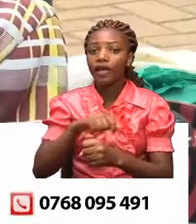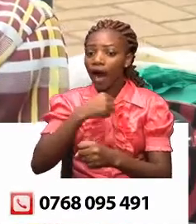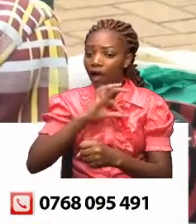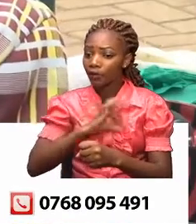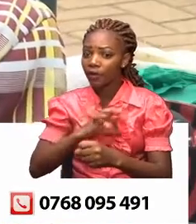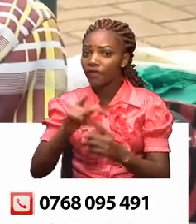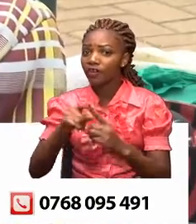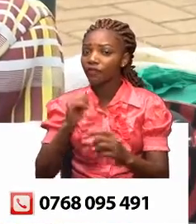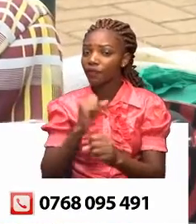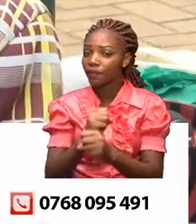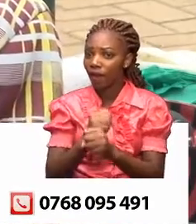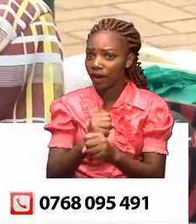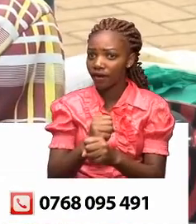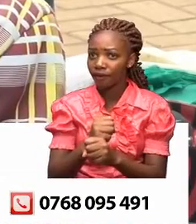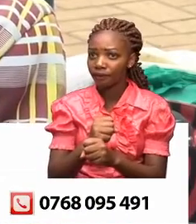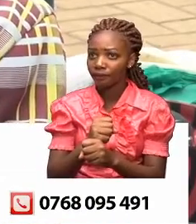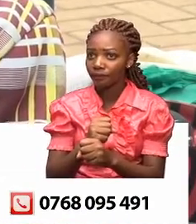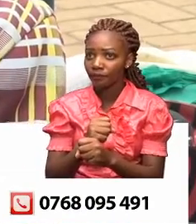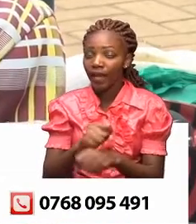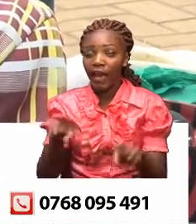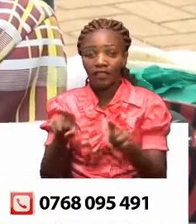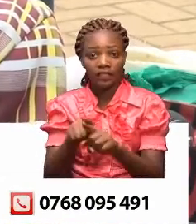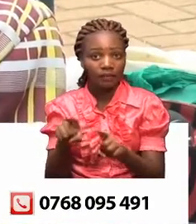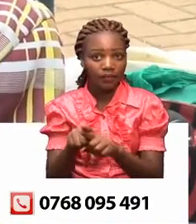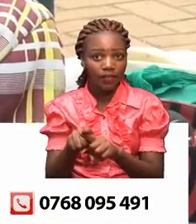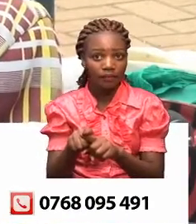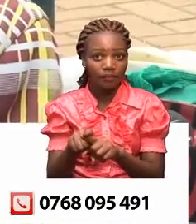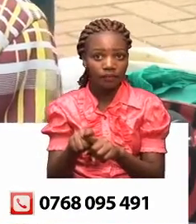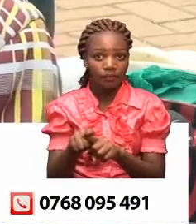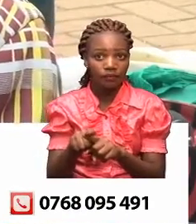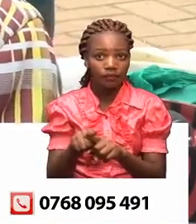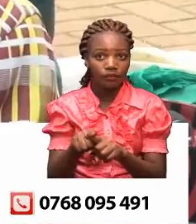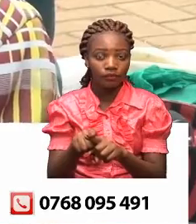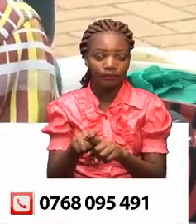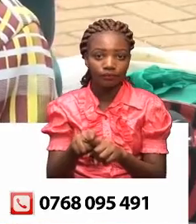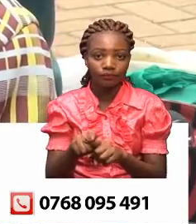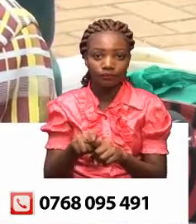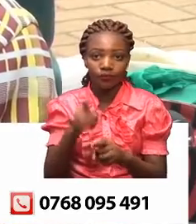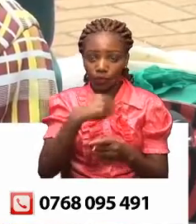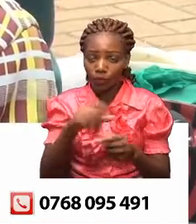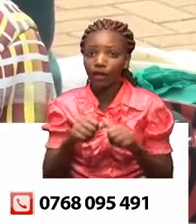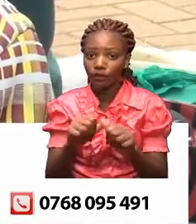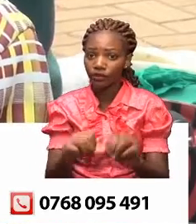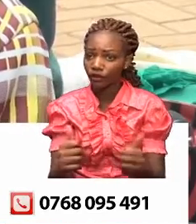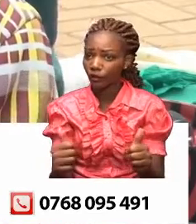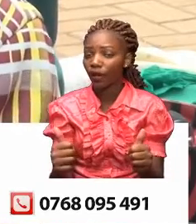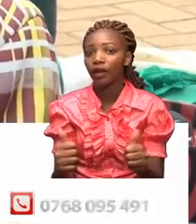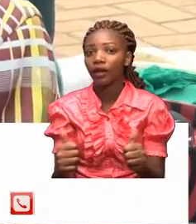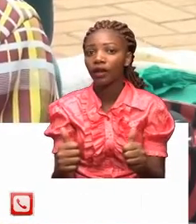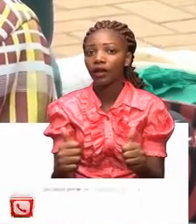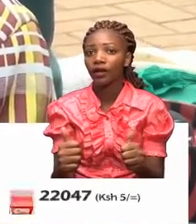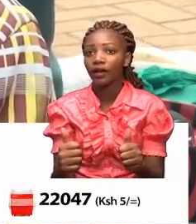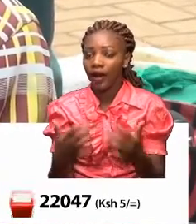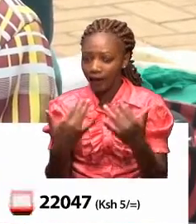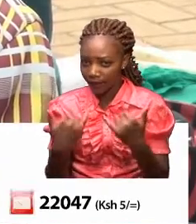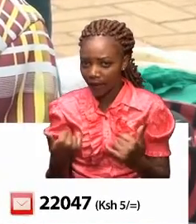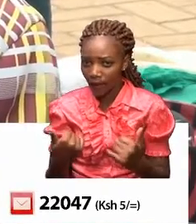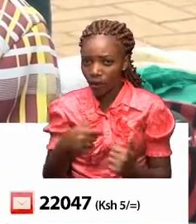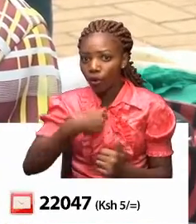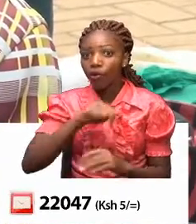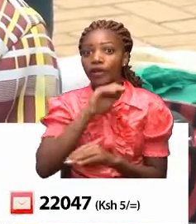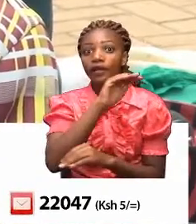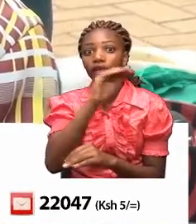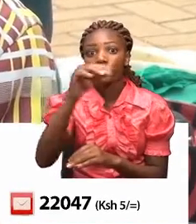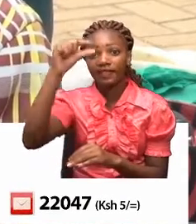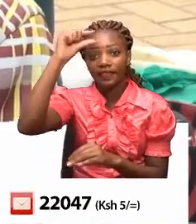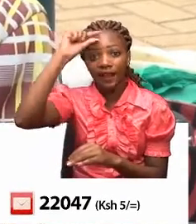na pia imefanya tumepata sehemu ambao tunaweza jisaidia. So tunaomba serikali